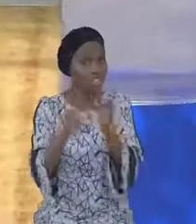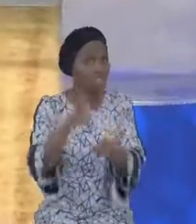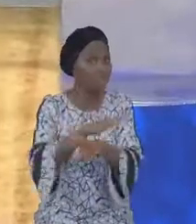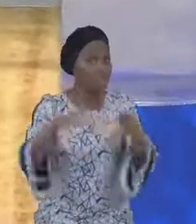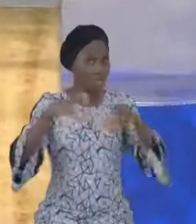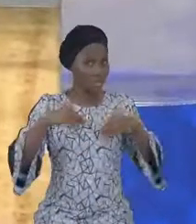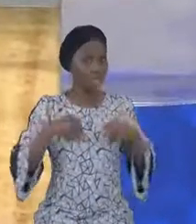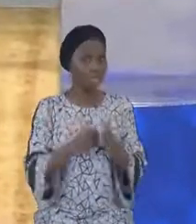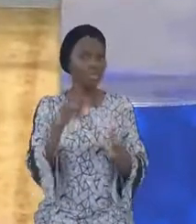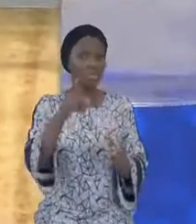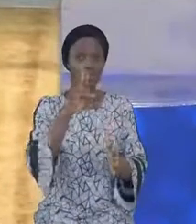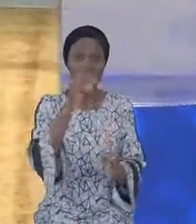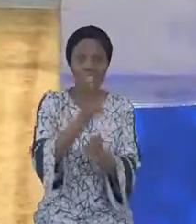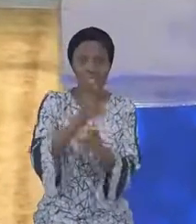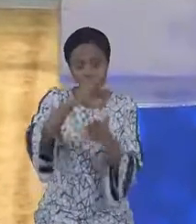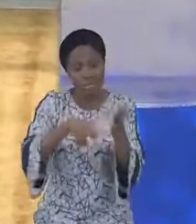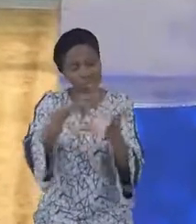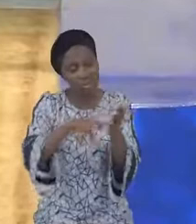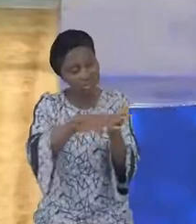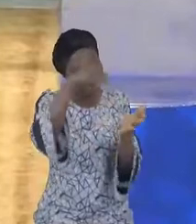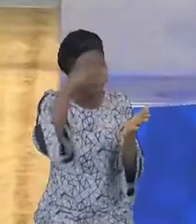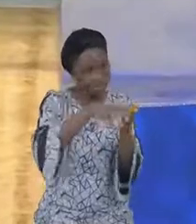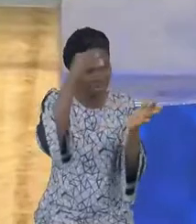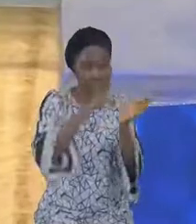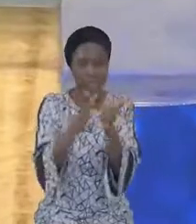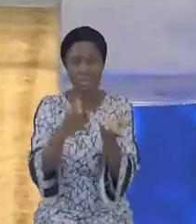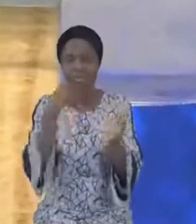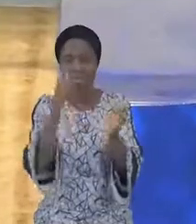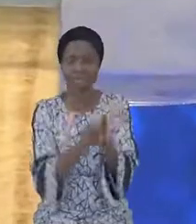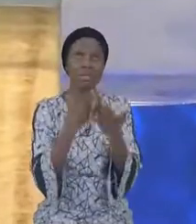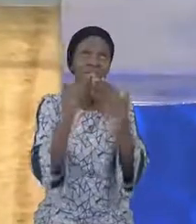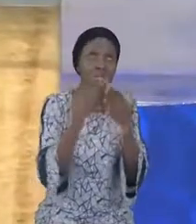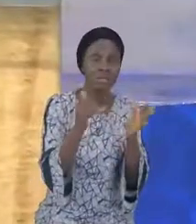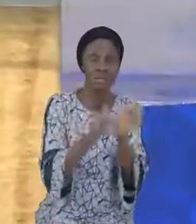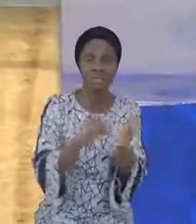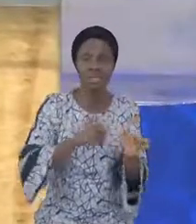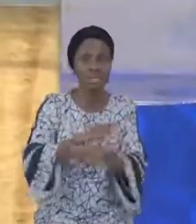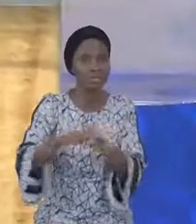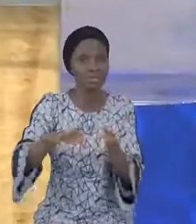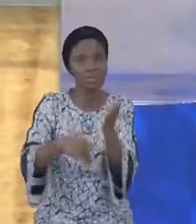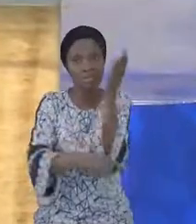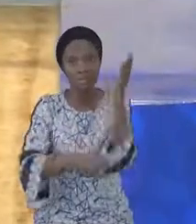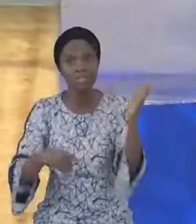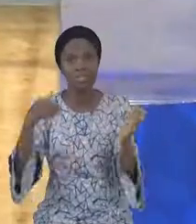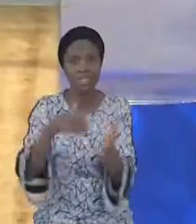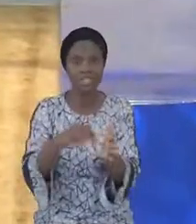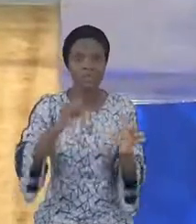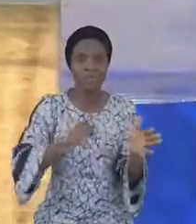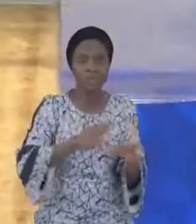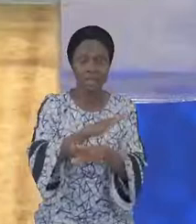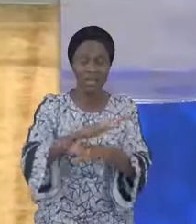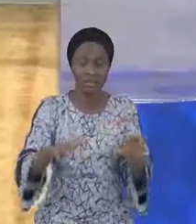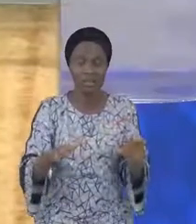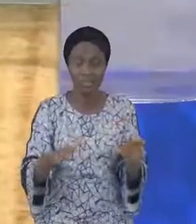cela, tu lis ta Bible, Dieu merci, on ne vole plus, Dieu merci, on ne commet plus d'immoralité,